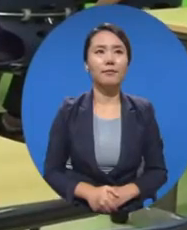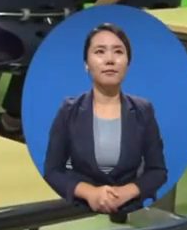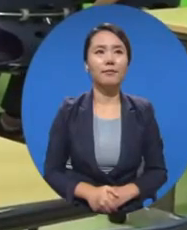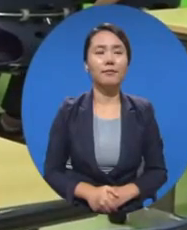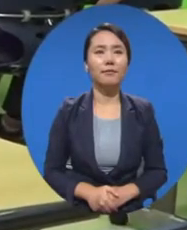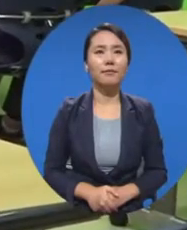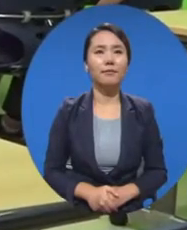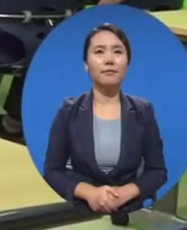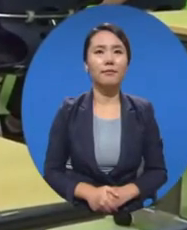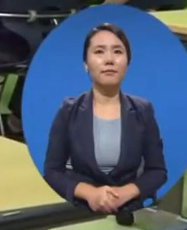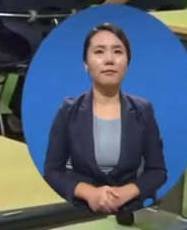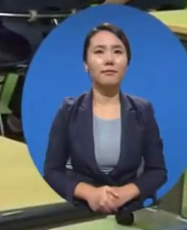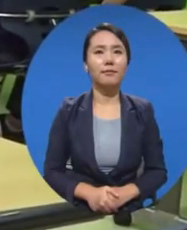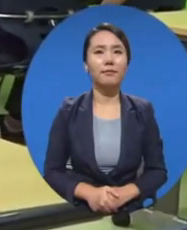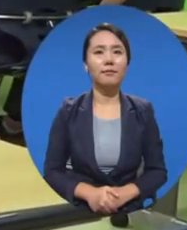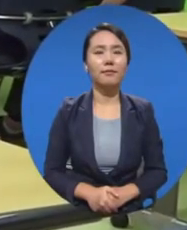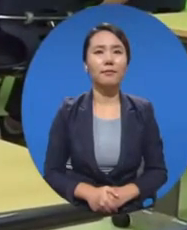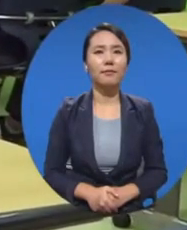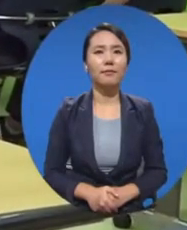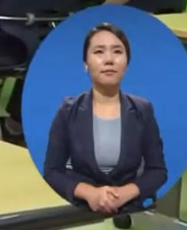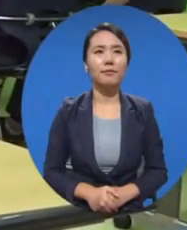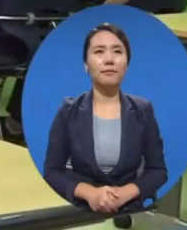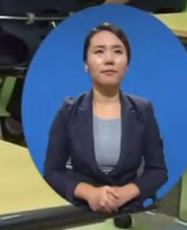만든 거예요. 청각장애인 용접과에서 굉장히...